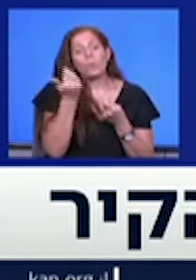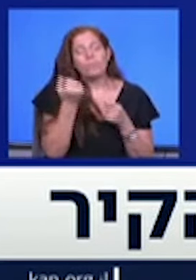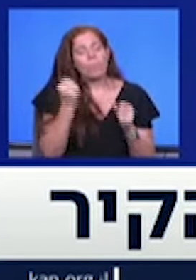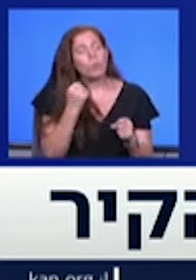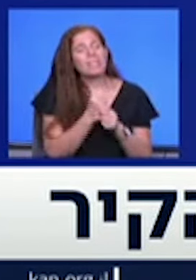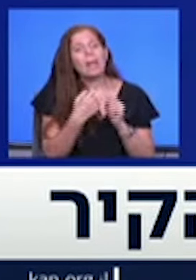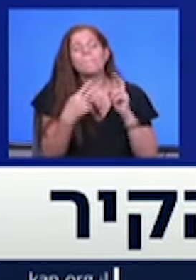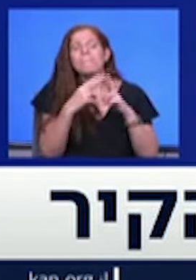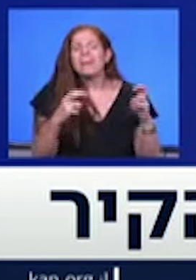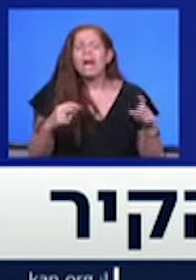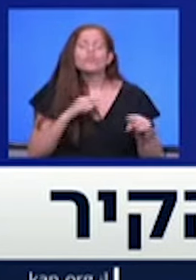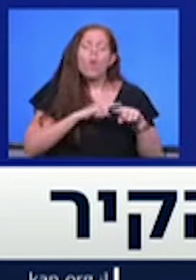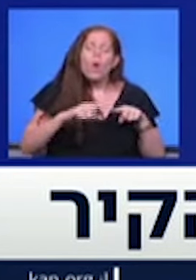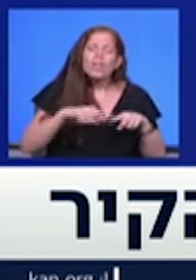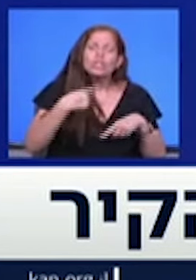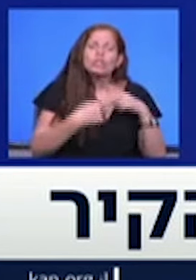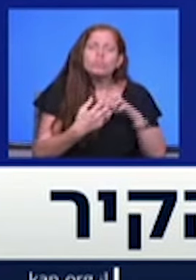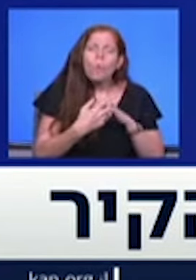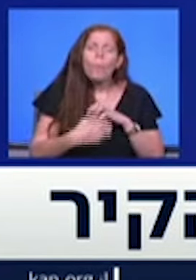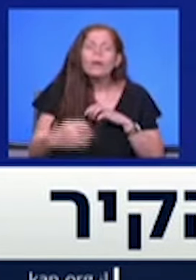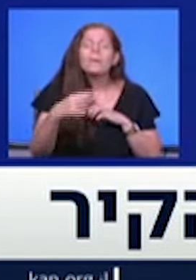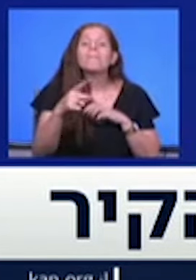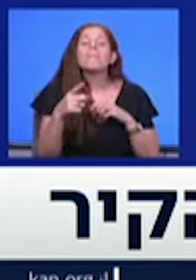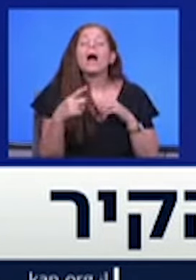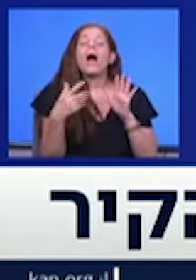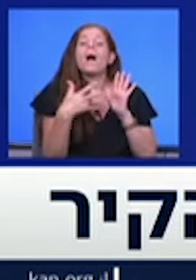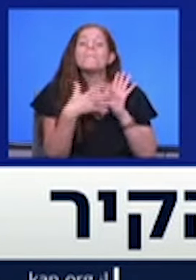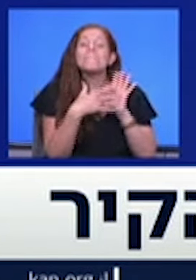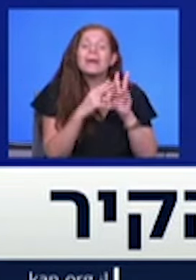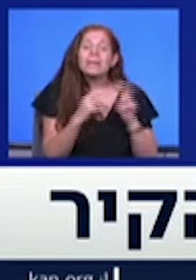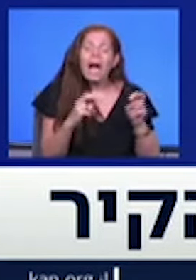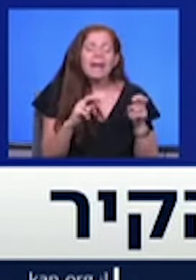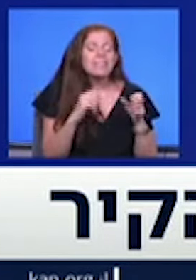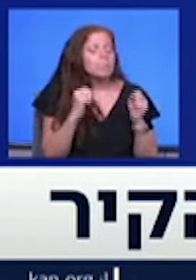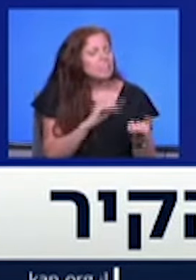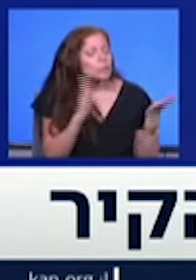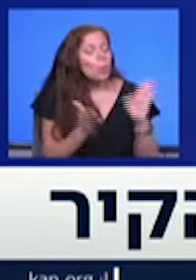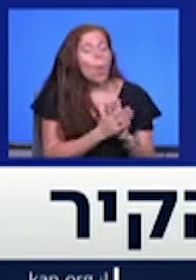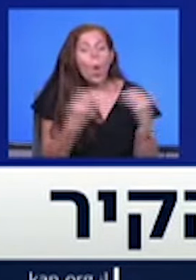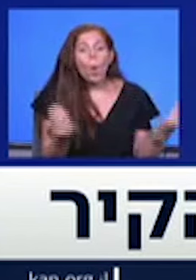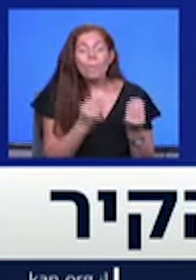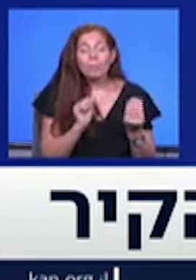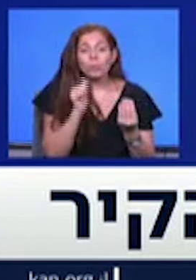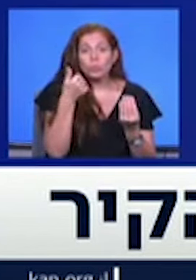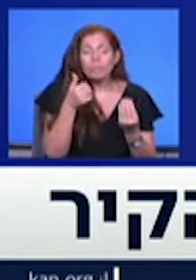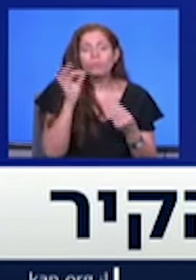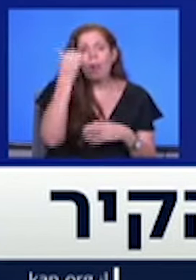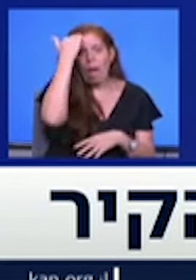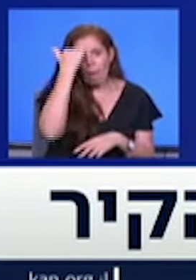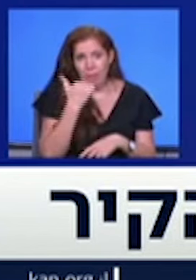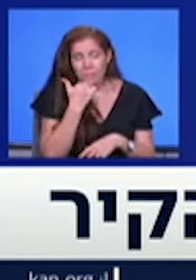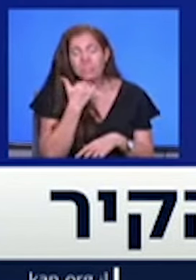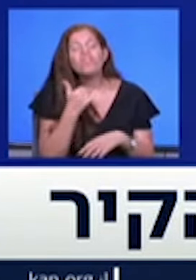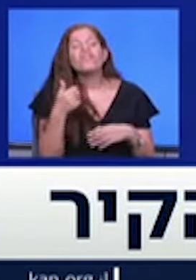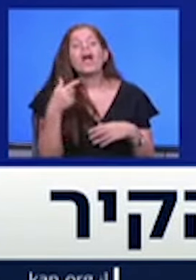לאורך חודשים רבים וארוכים. המחקר התבסס כולו על חומרים ראשוניים וגלויים של חמאס וג'יהאד